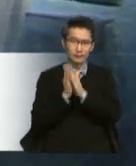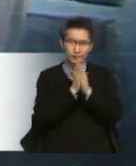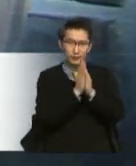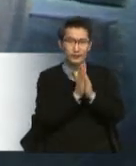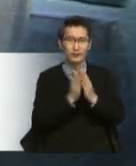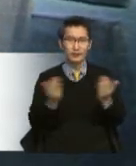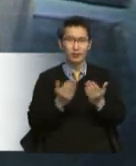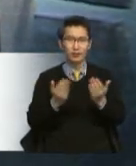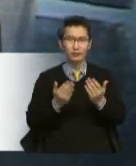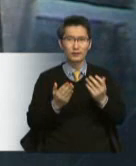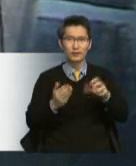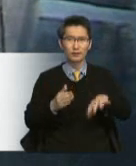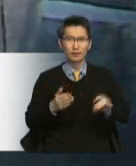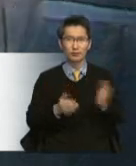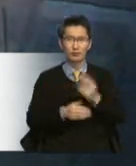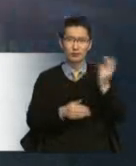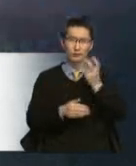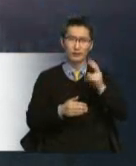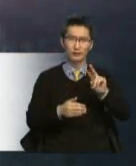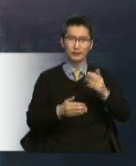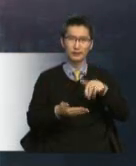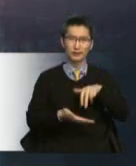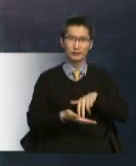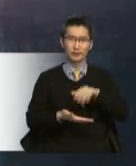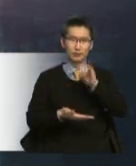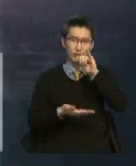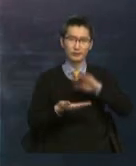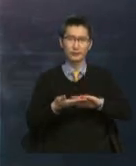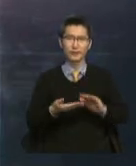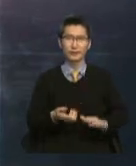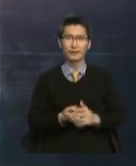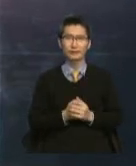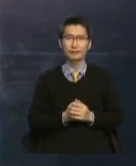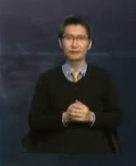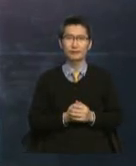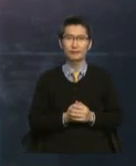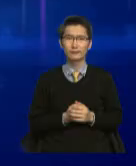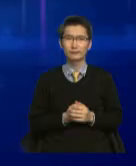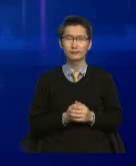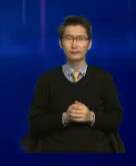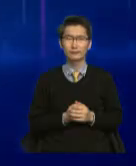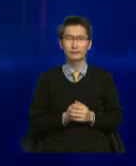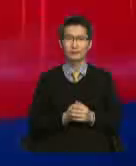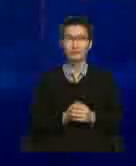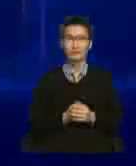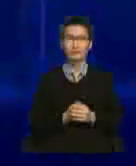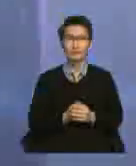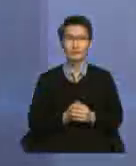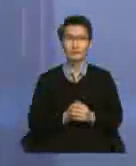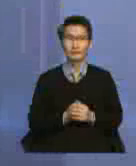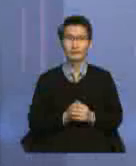추진 자체를 재검토해야 한다는 주장도 나오고 있습니다. 이혜진 기자가 보도합니다.